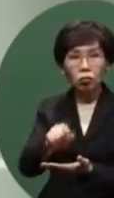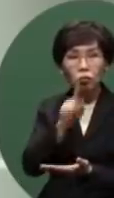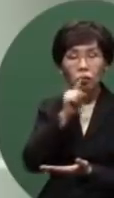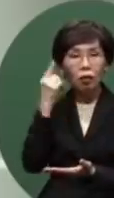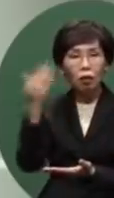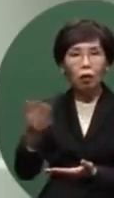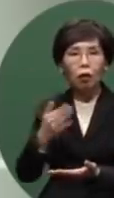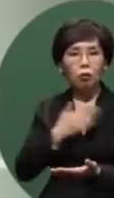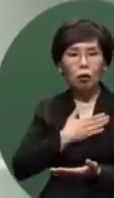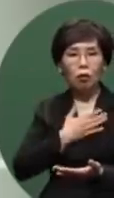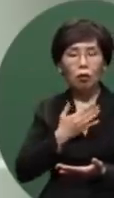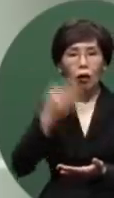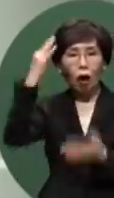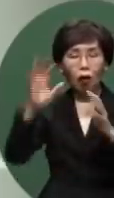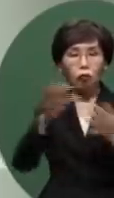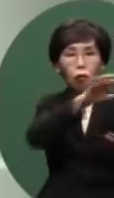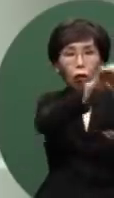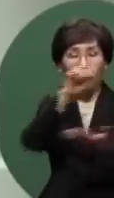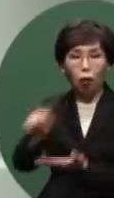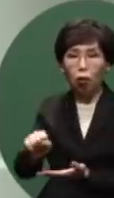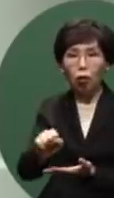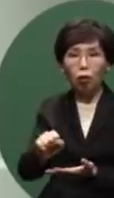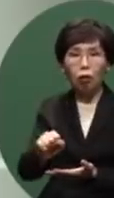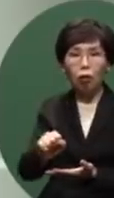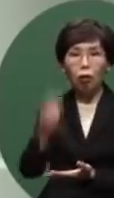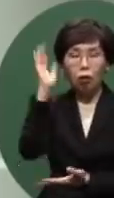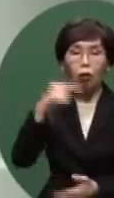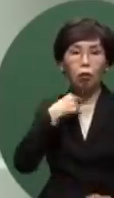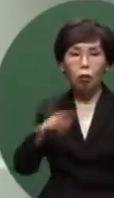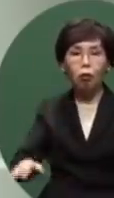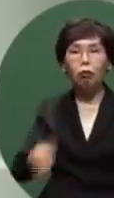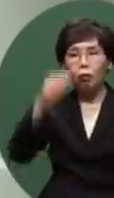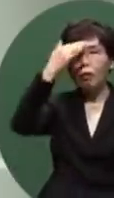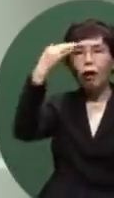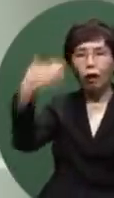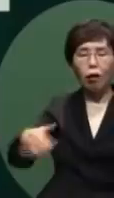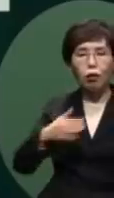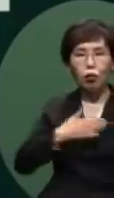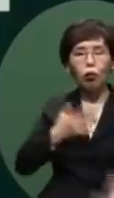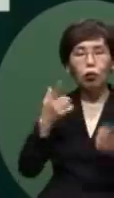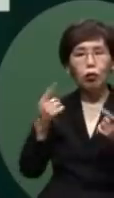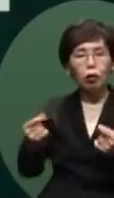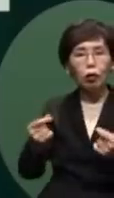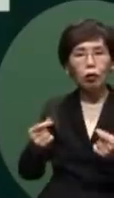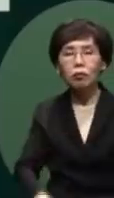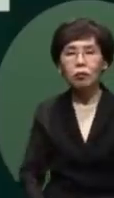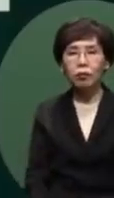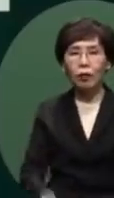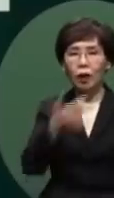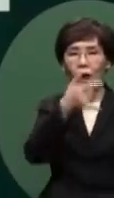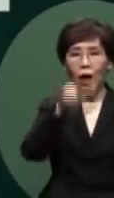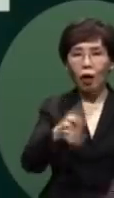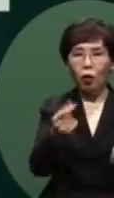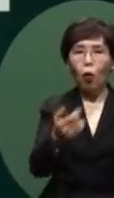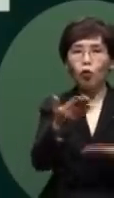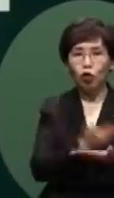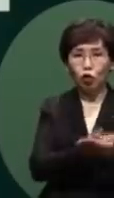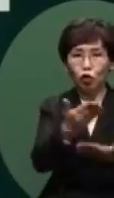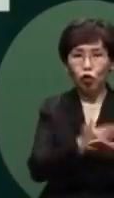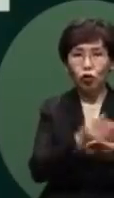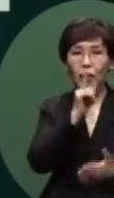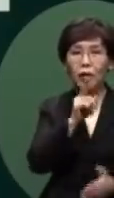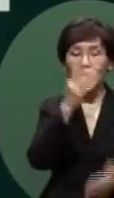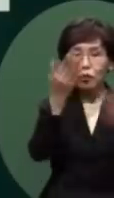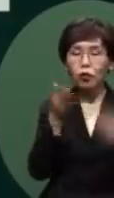전술핵 한반도 배치를 주장한 적이 단 한 번도 없습니다. 아, 그러게 다행이군요. 저는 그렇게 했다는 기사를 봤는데 두 번째 핵 공유 말씀을 자꾸